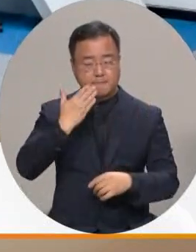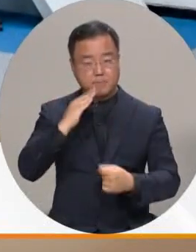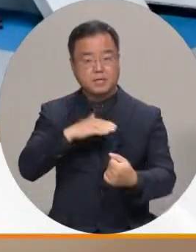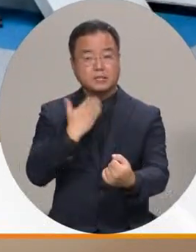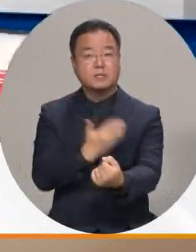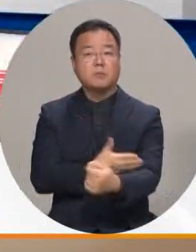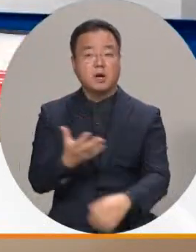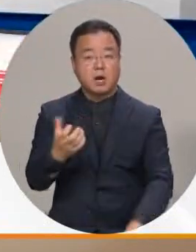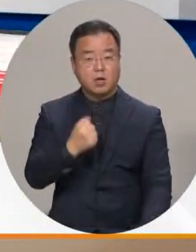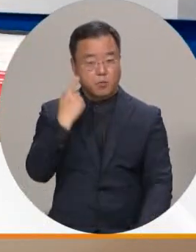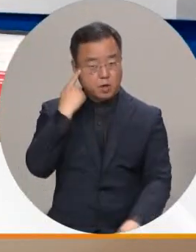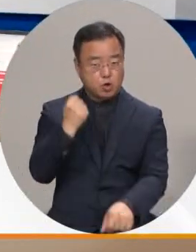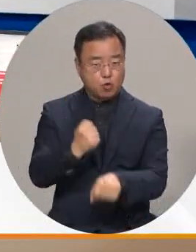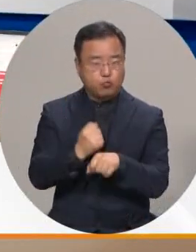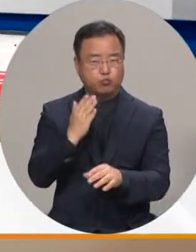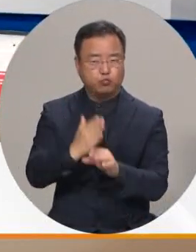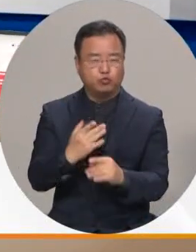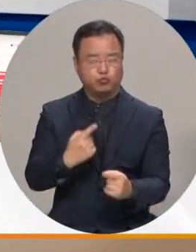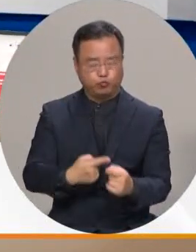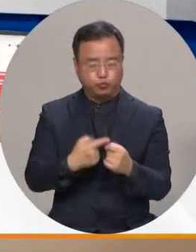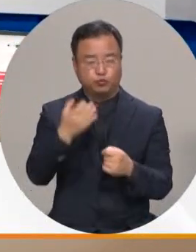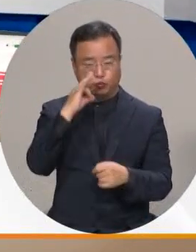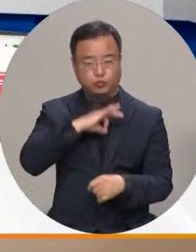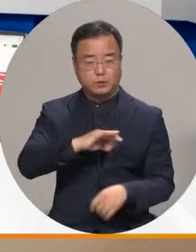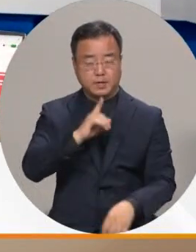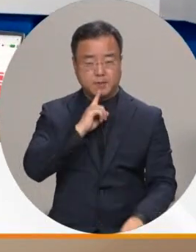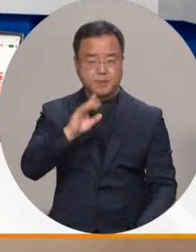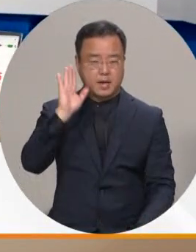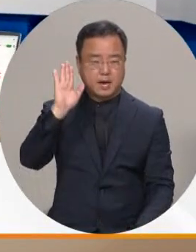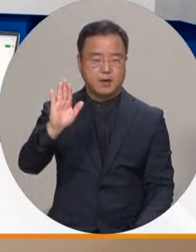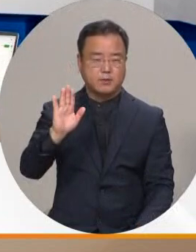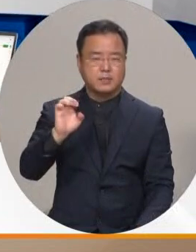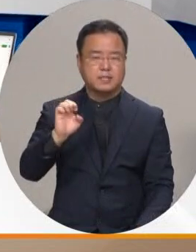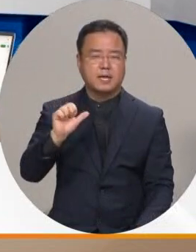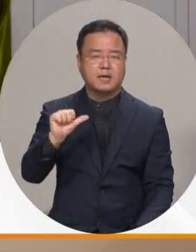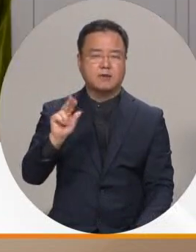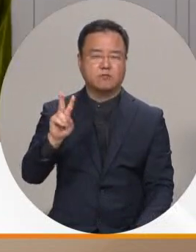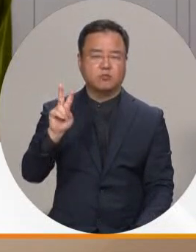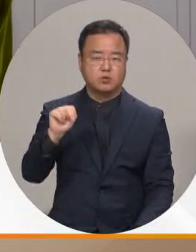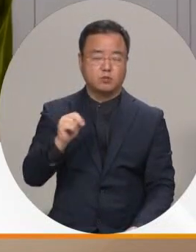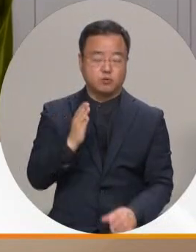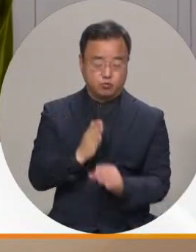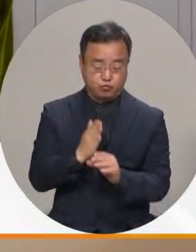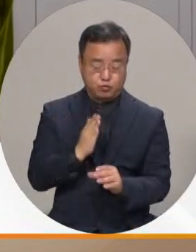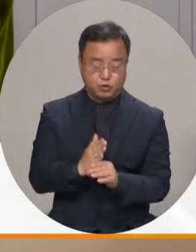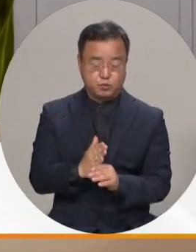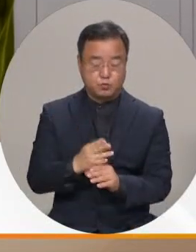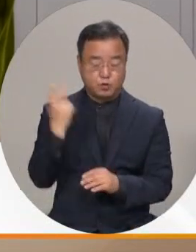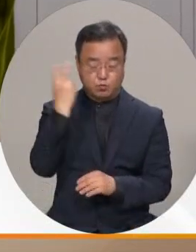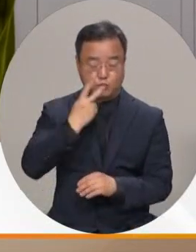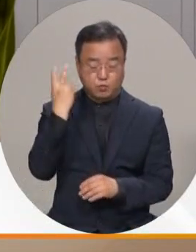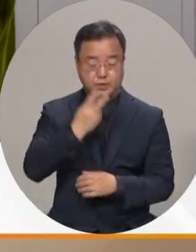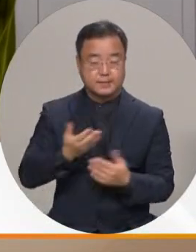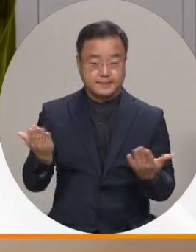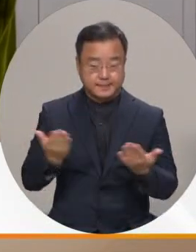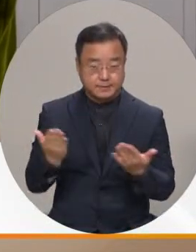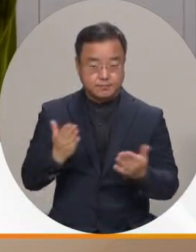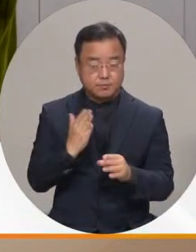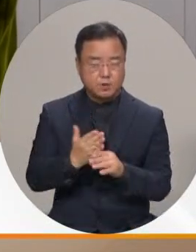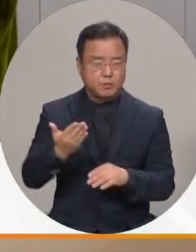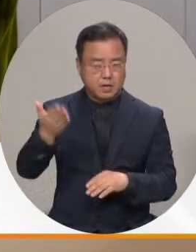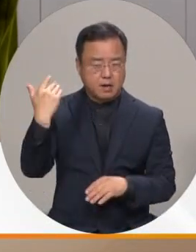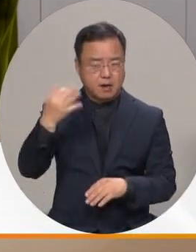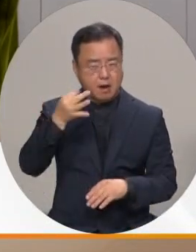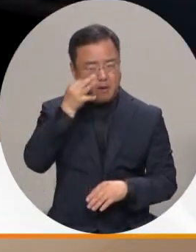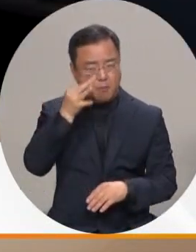어 우리 연구의 가장 큰 장점이다 앞으로 e avn 주도로 계속될 m87 블랙홀 모니터링에서 기존에 발견하지 못했던